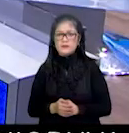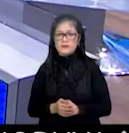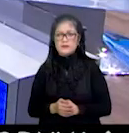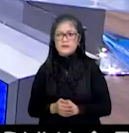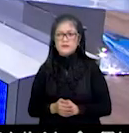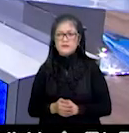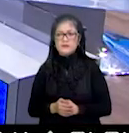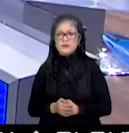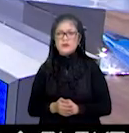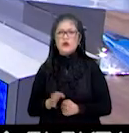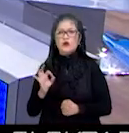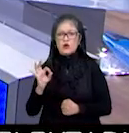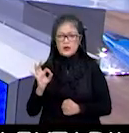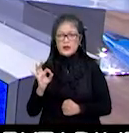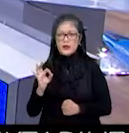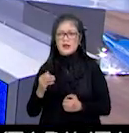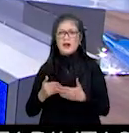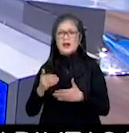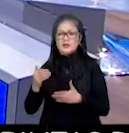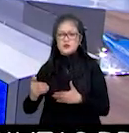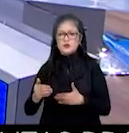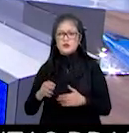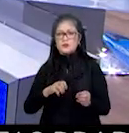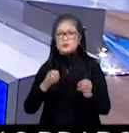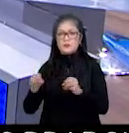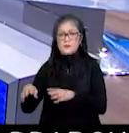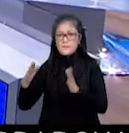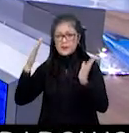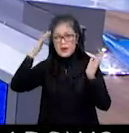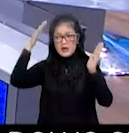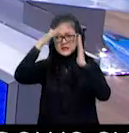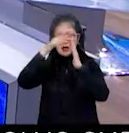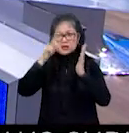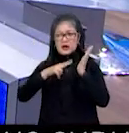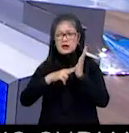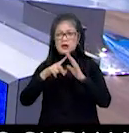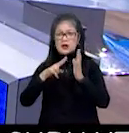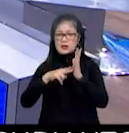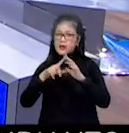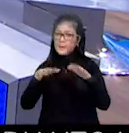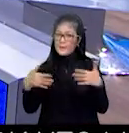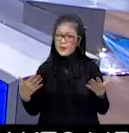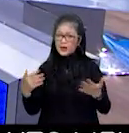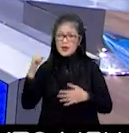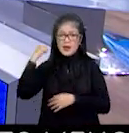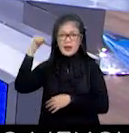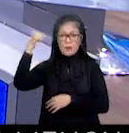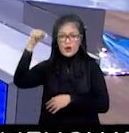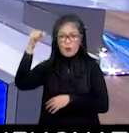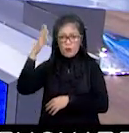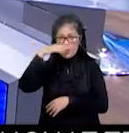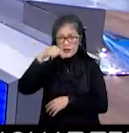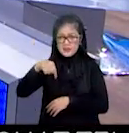Oke, baik. Langsung saja bergerak ke Makassar kita dengan Nana Jamal di sana. Nana, bagaimana aksi demo hari ini dan juga bagaimana